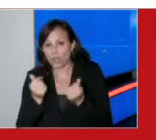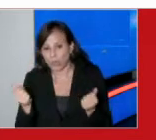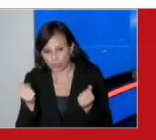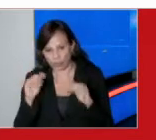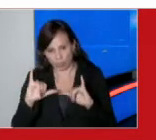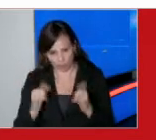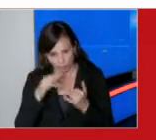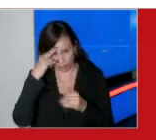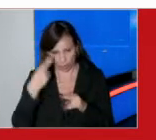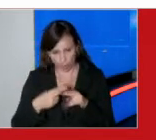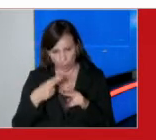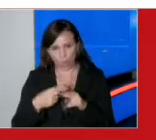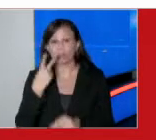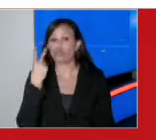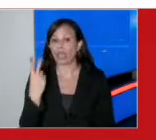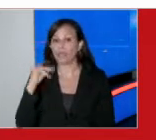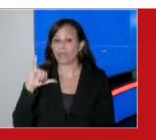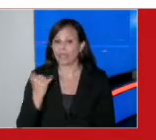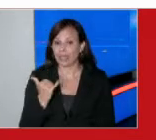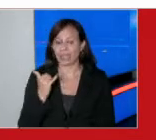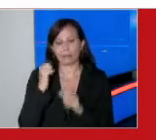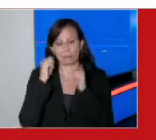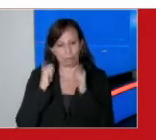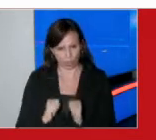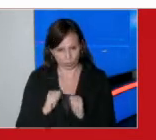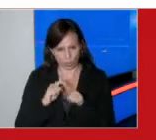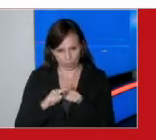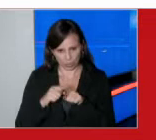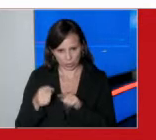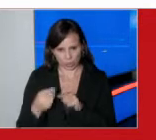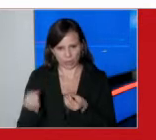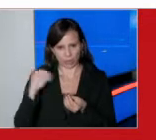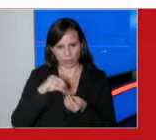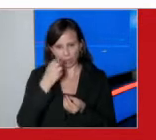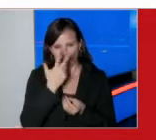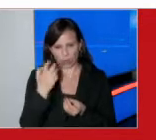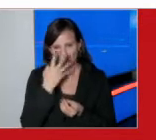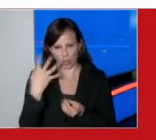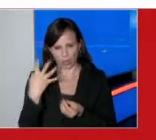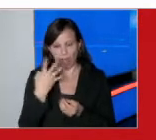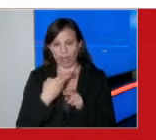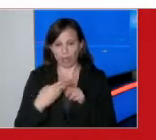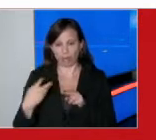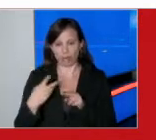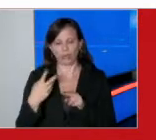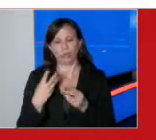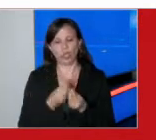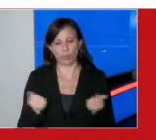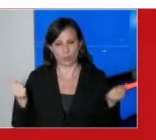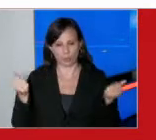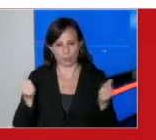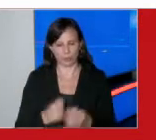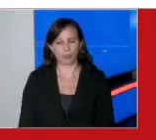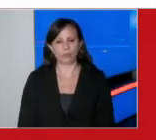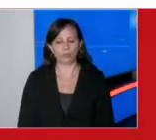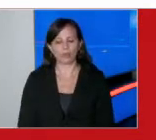מאומתים בנגיף, שניים בוודאות עם האומיקרון, ועוד 34 שהם רק חשודים. כן, טוב, אז זה עוד מה שרציתי